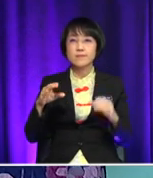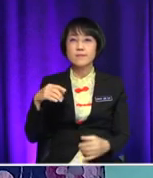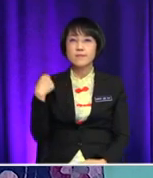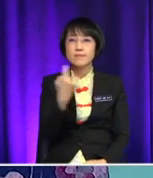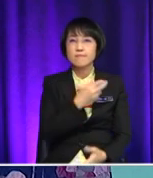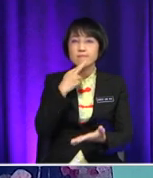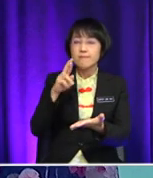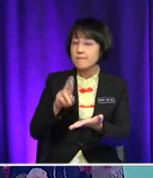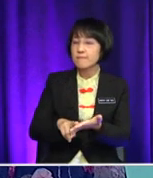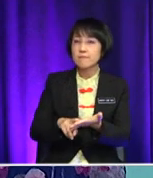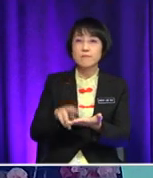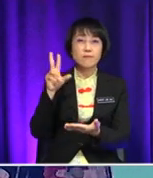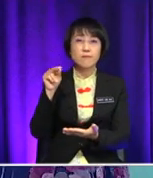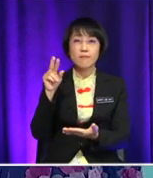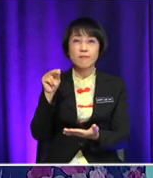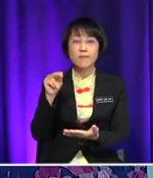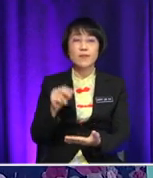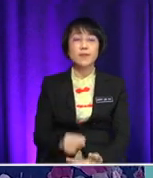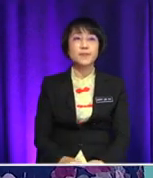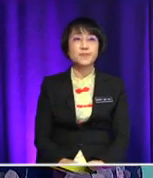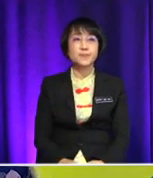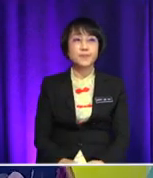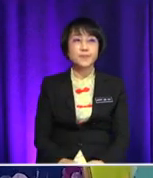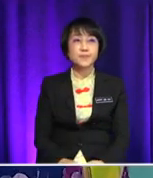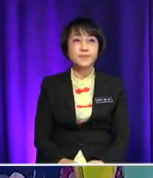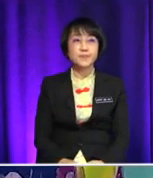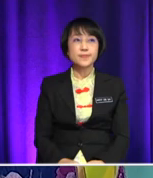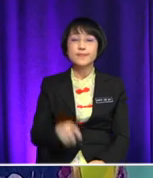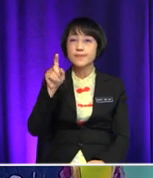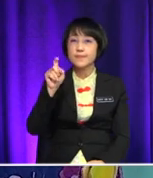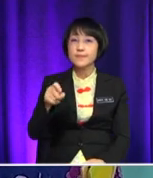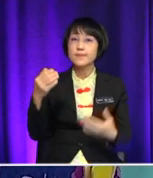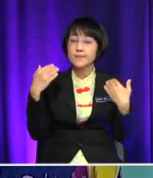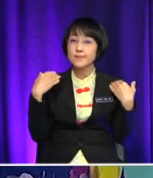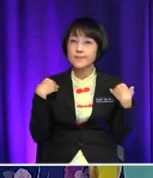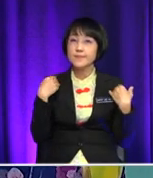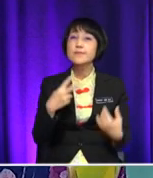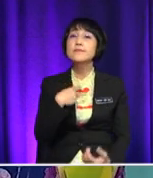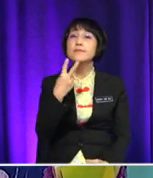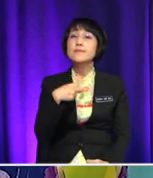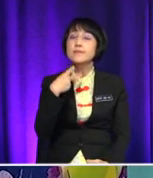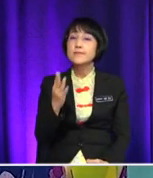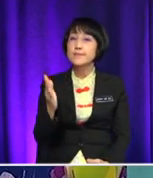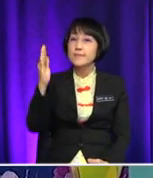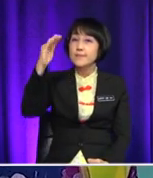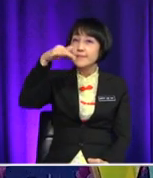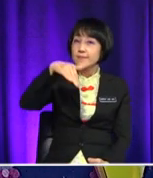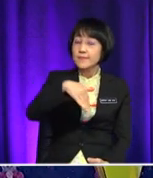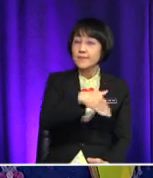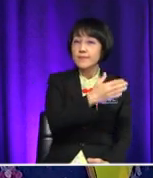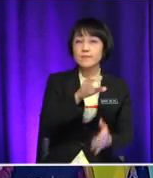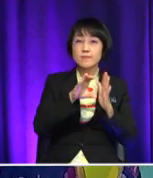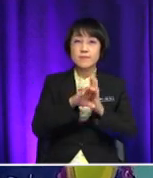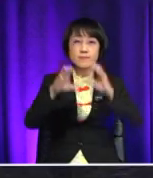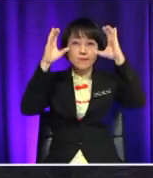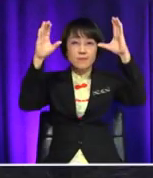kita sebut ya karena ada turun naik nada saya mengajak sekalipun ya Amira